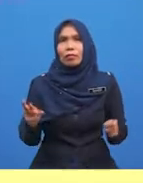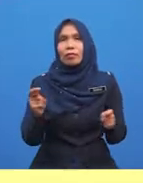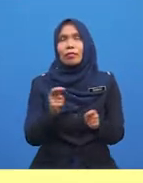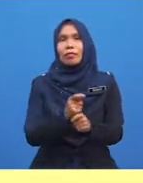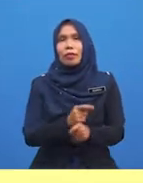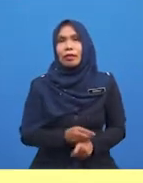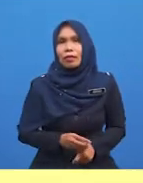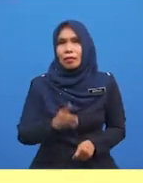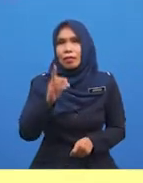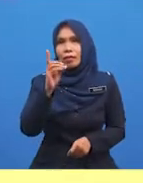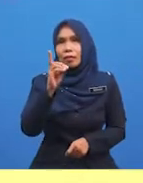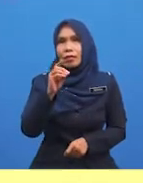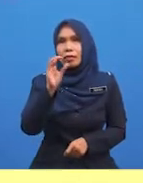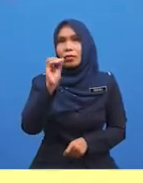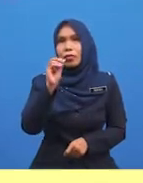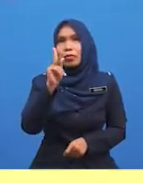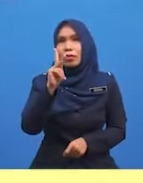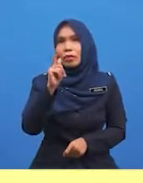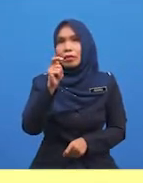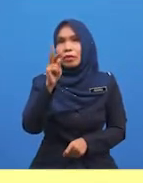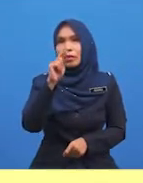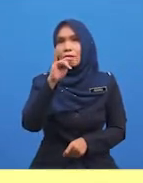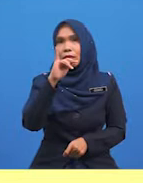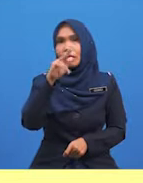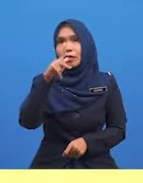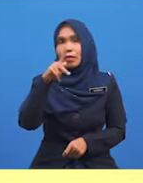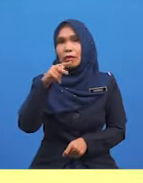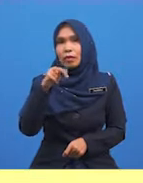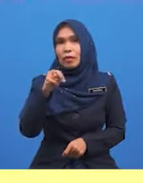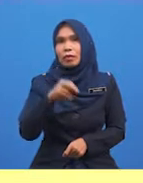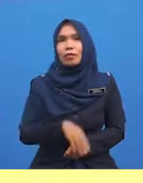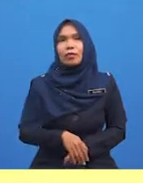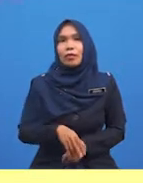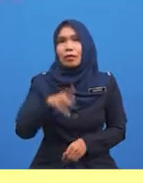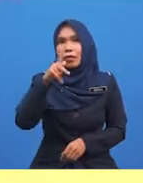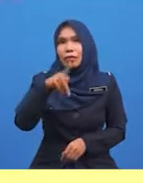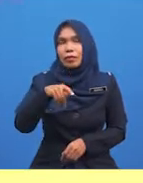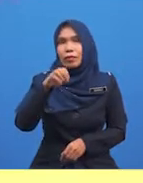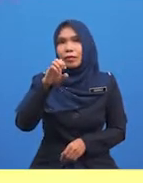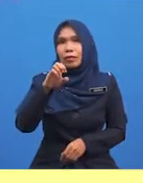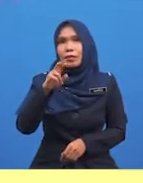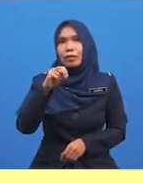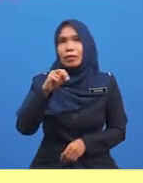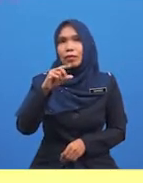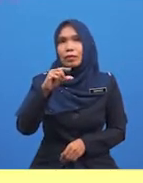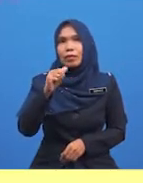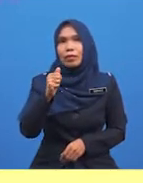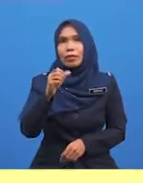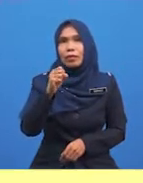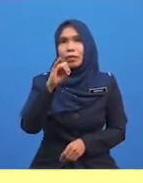doktrin pengasingan kuasa? Satu, kuasa kerajaan dilaksanakan oleh badan yang